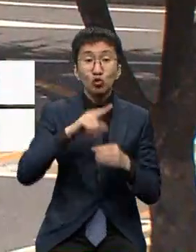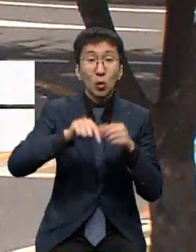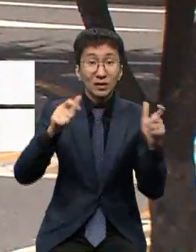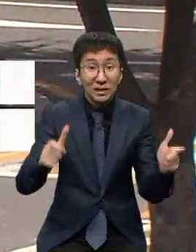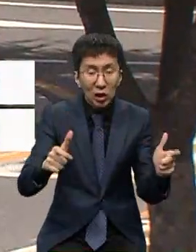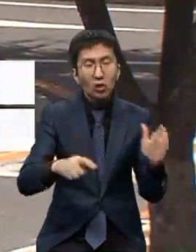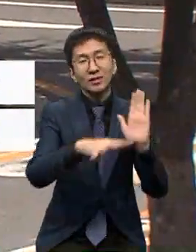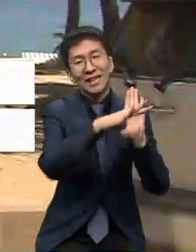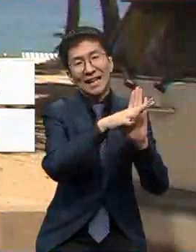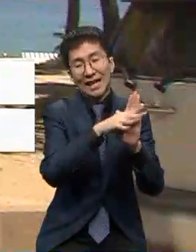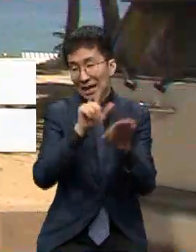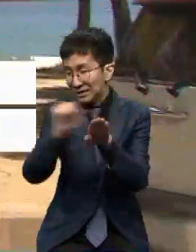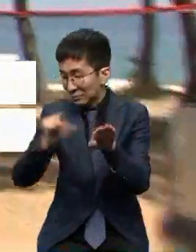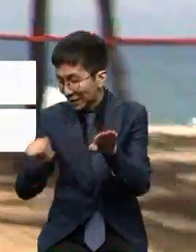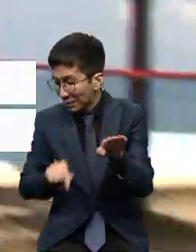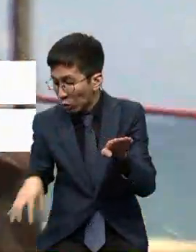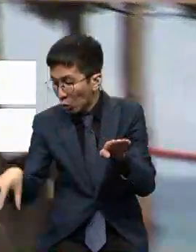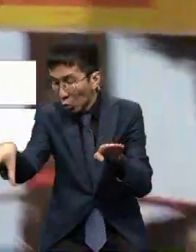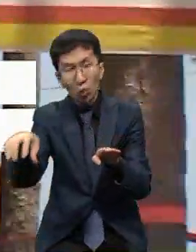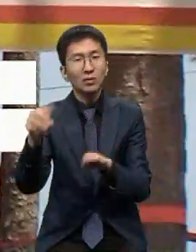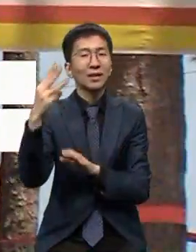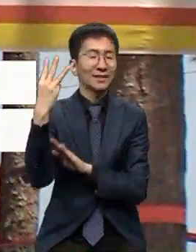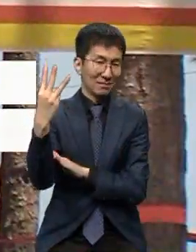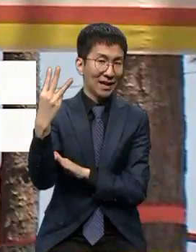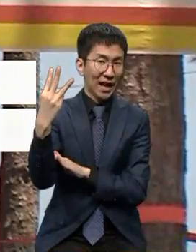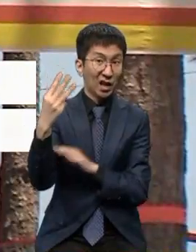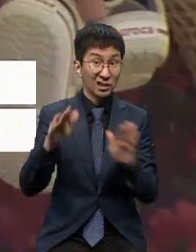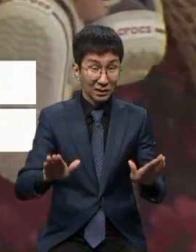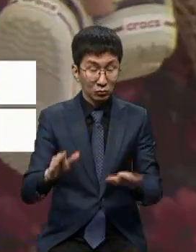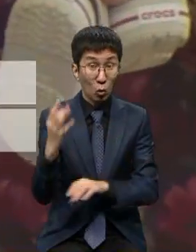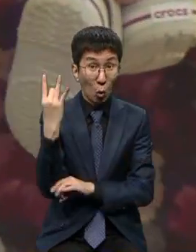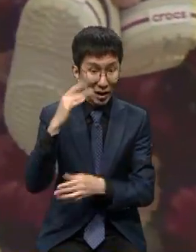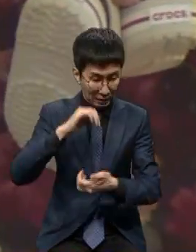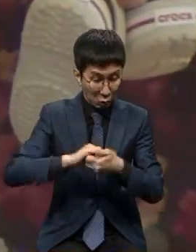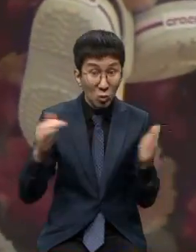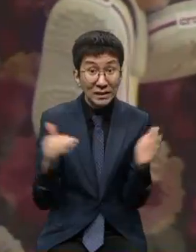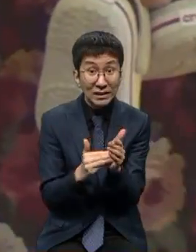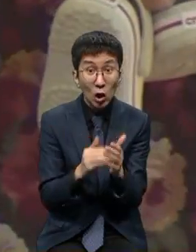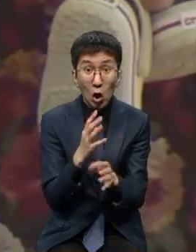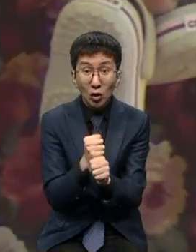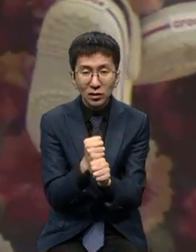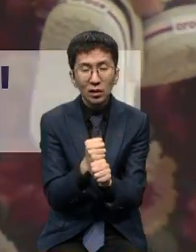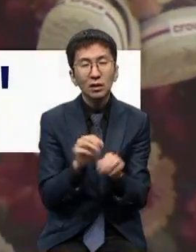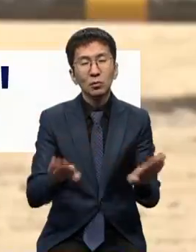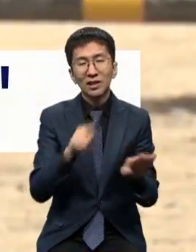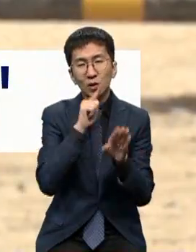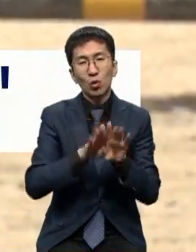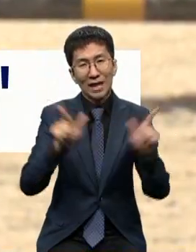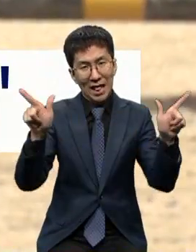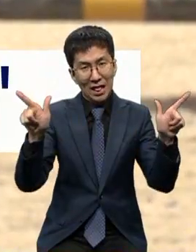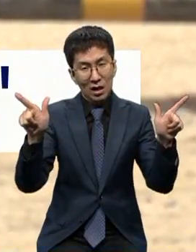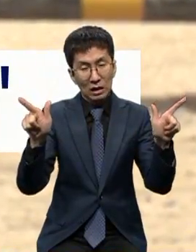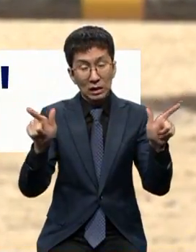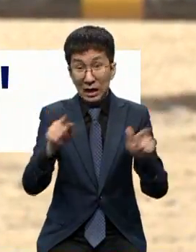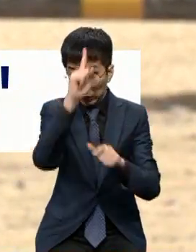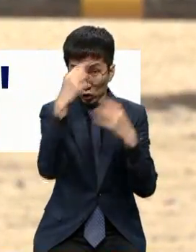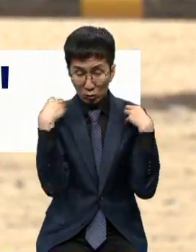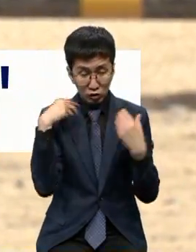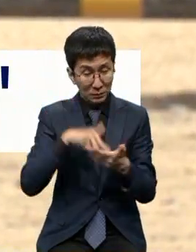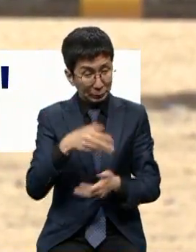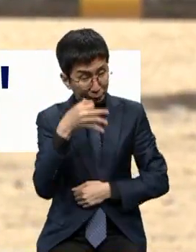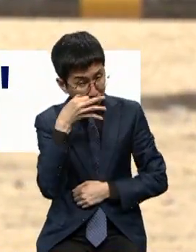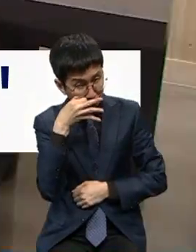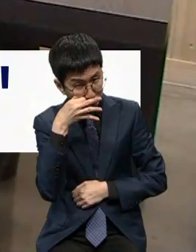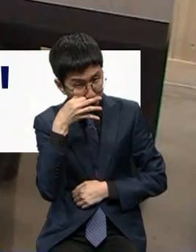4단계, 비수도권 3단계 조치가 이번 주 일요일 종료되는 가운데 방역당국은 이번 주 추이를 지켜보면서